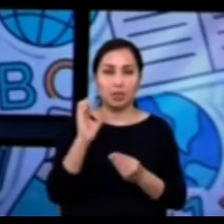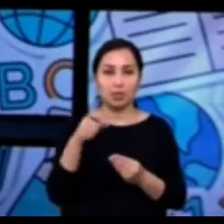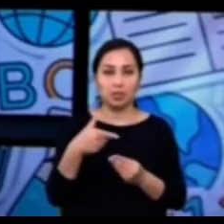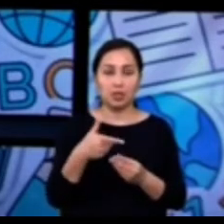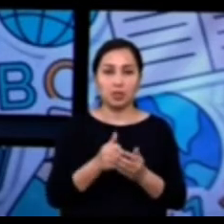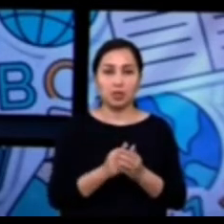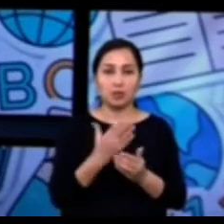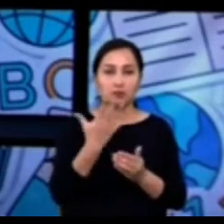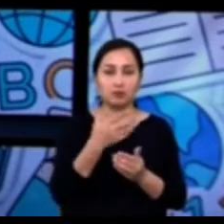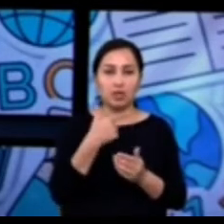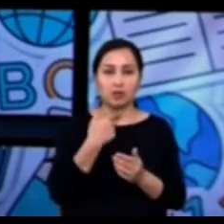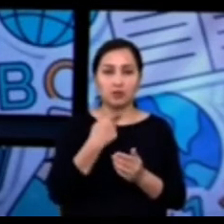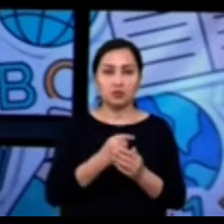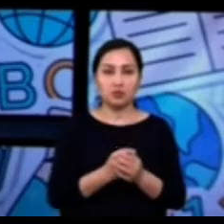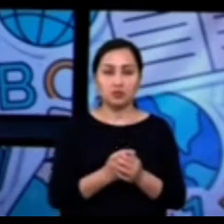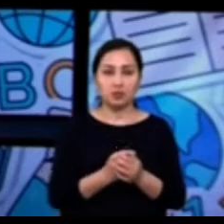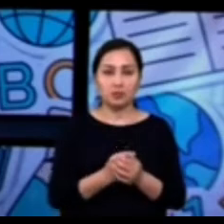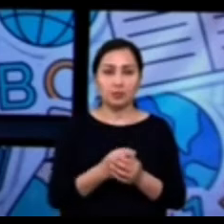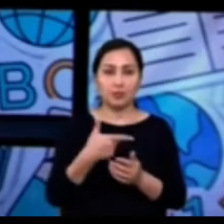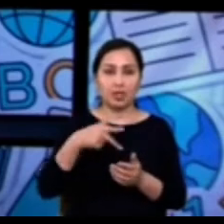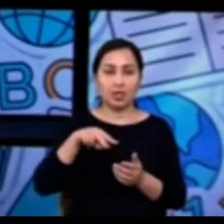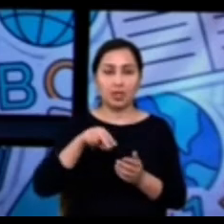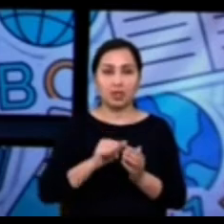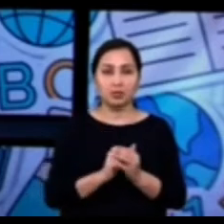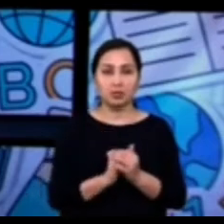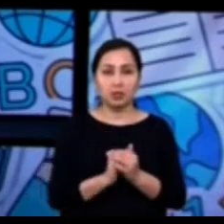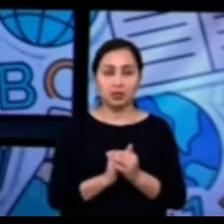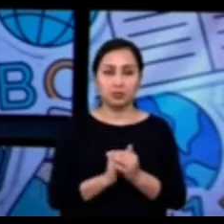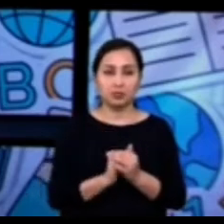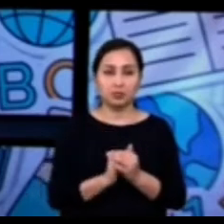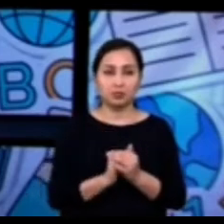согласный. И пятый звук? Гласный.